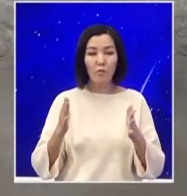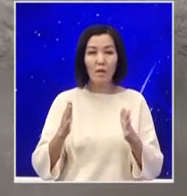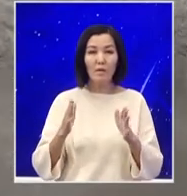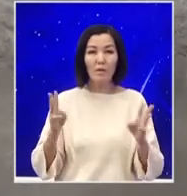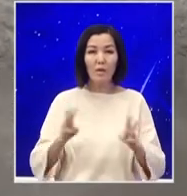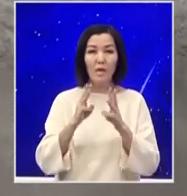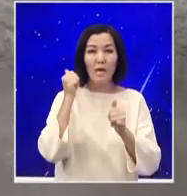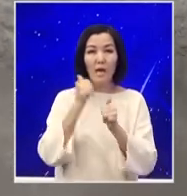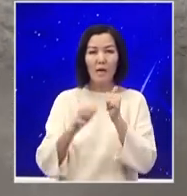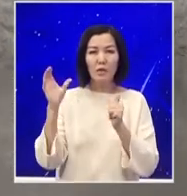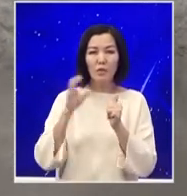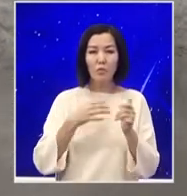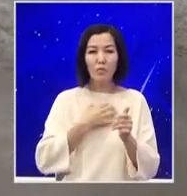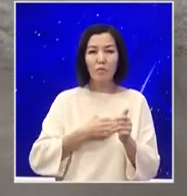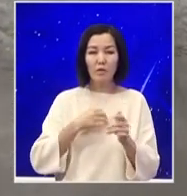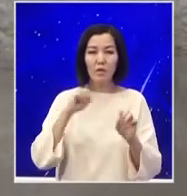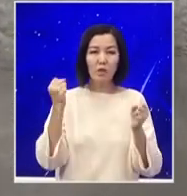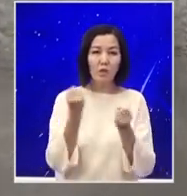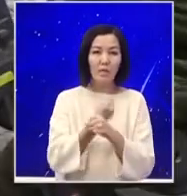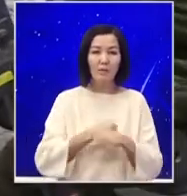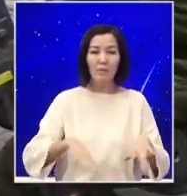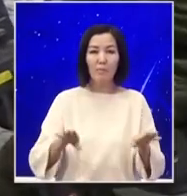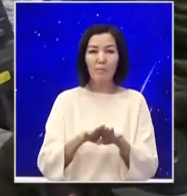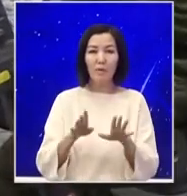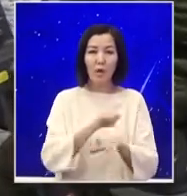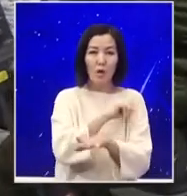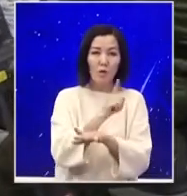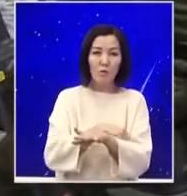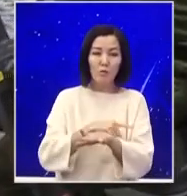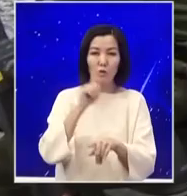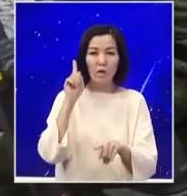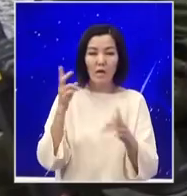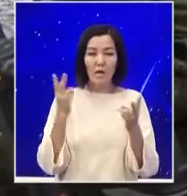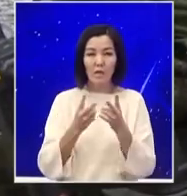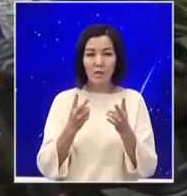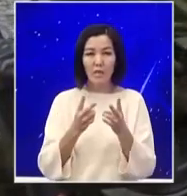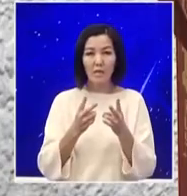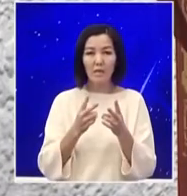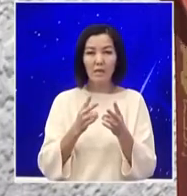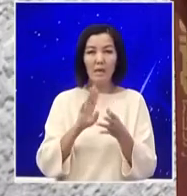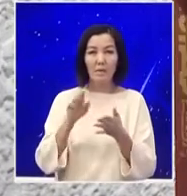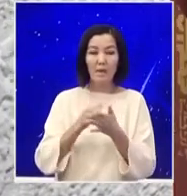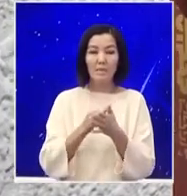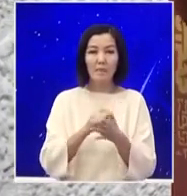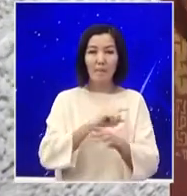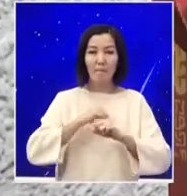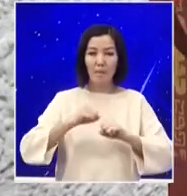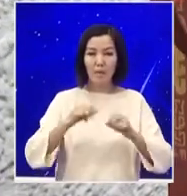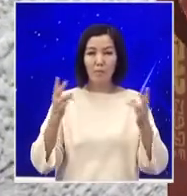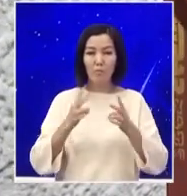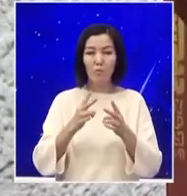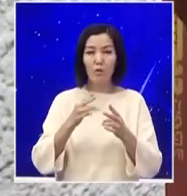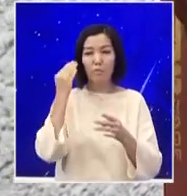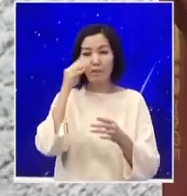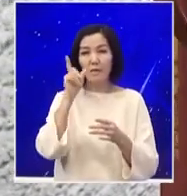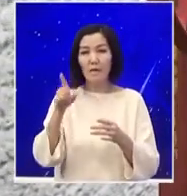әр секунд маңызды. Жылдамдықпен қатар физикалық күш пен ептілік қажет, бастысы жүректілік. Өзгенің өміріне деген жауапкершілік